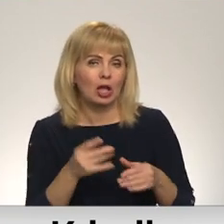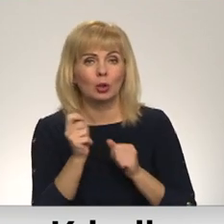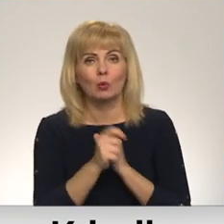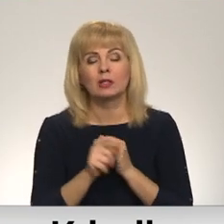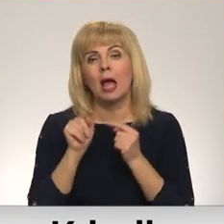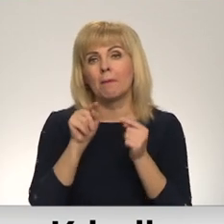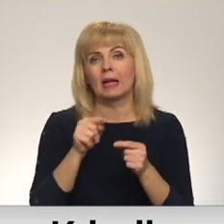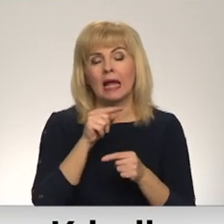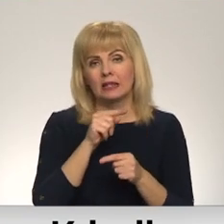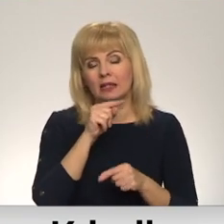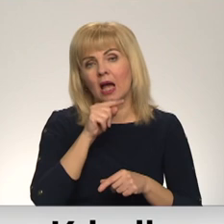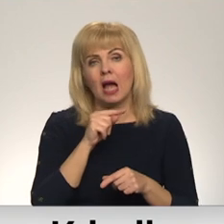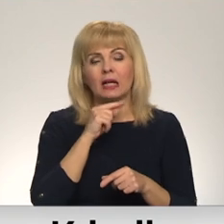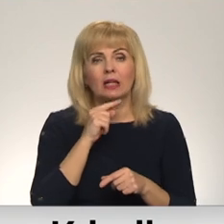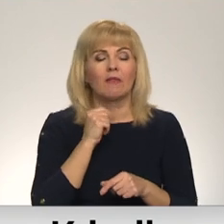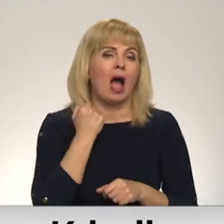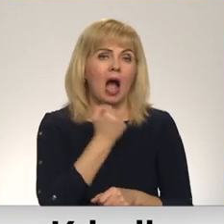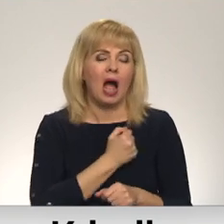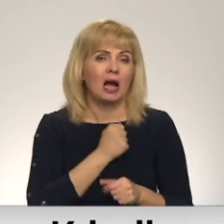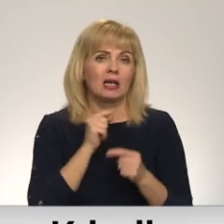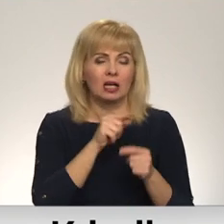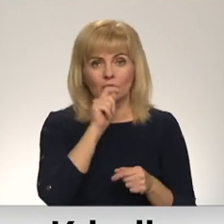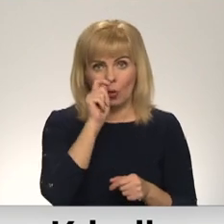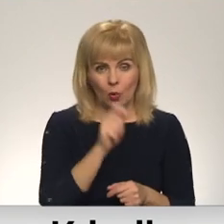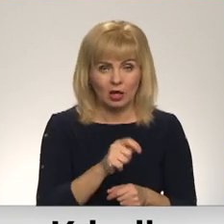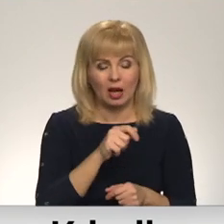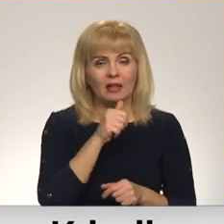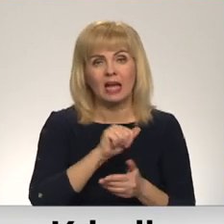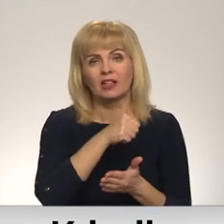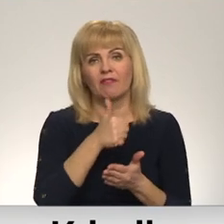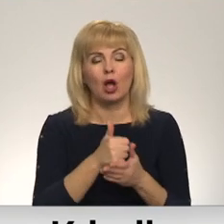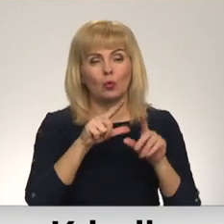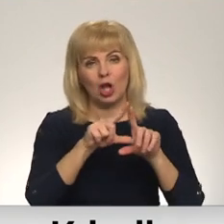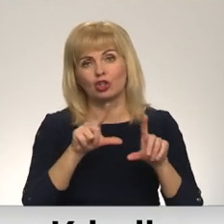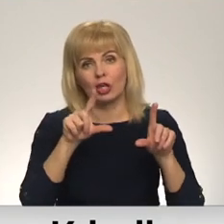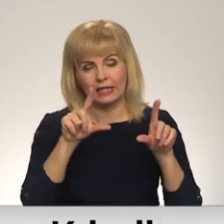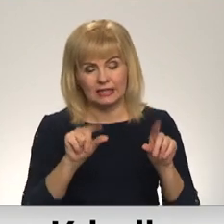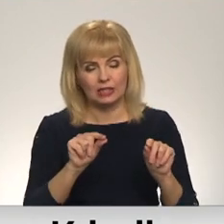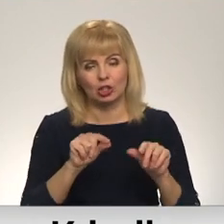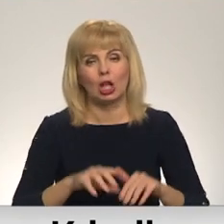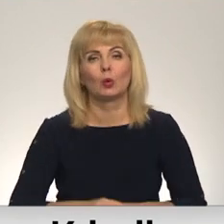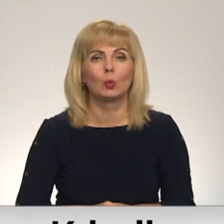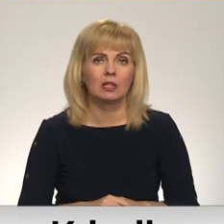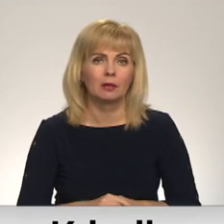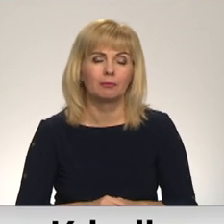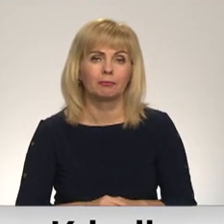agresijai Ukrainā, skaidro Latvijas kultūras vadošās institūcijas. Vairāk par notiekošo Līgas Gaigales sižetā.